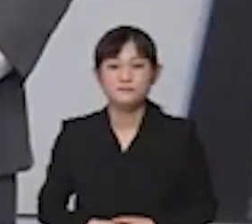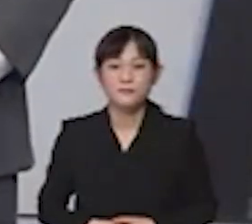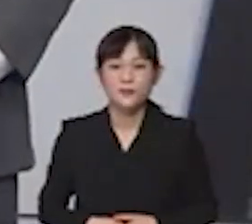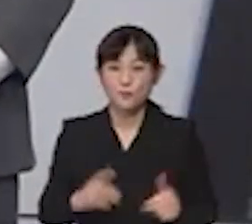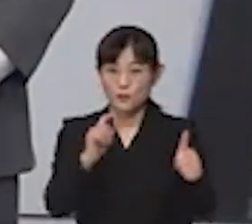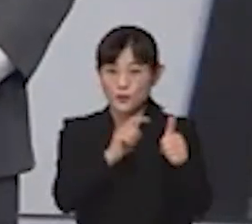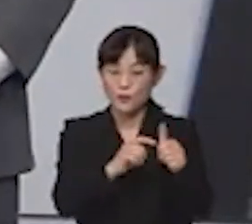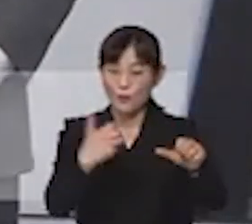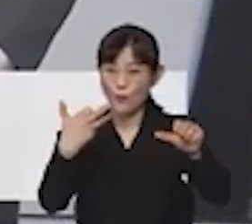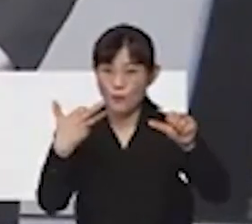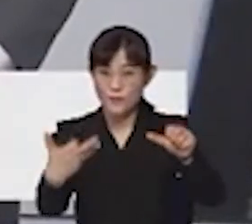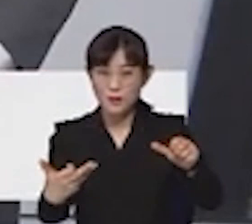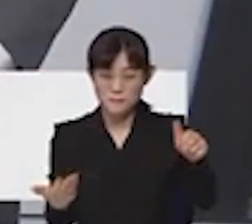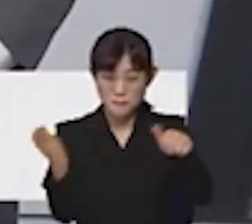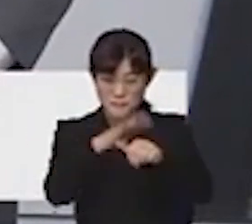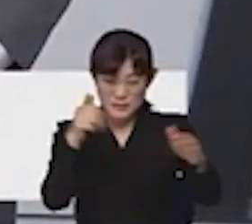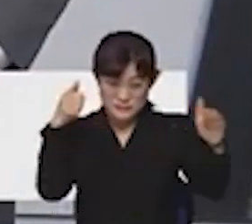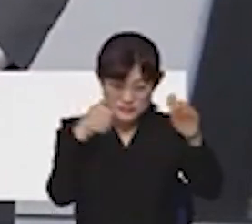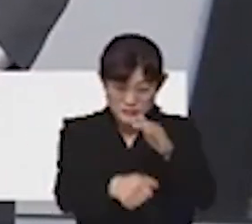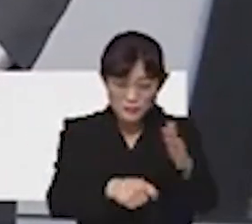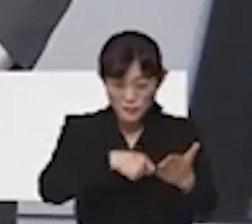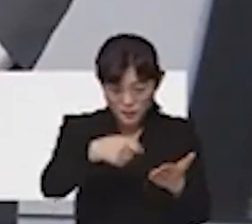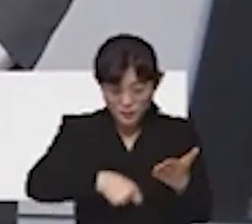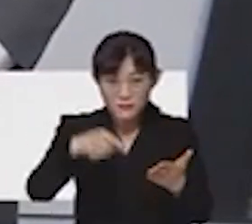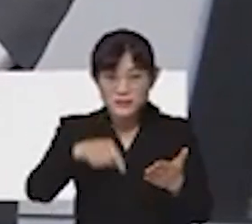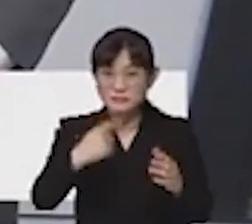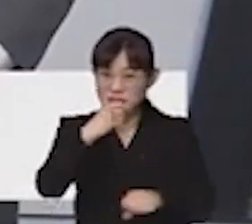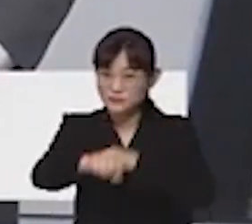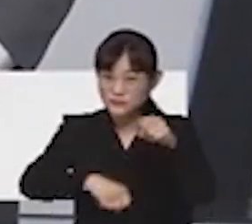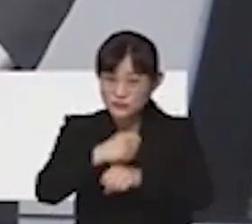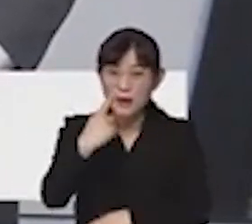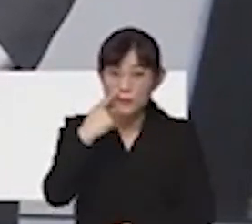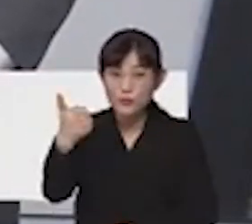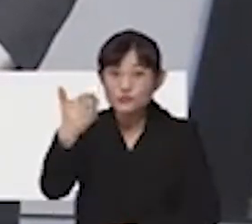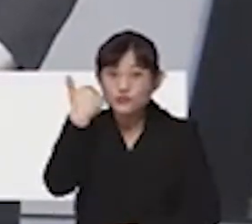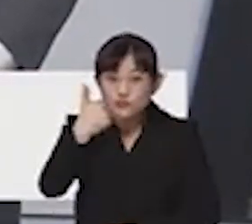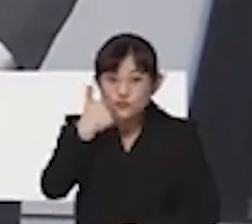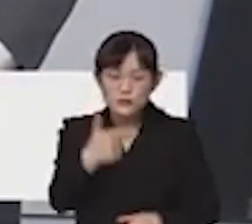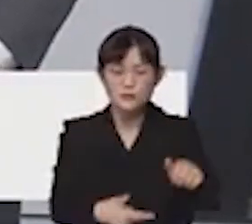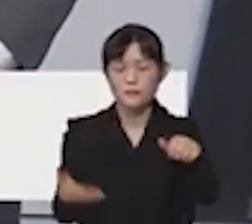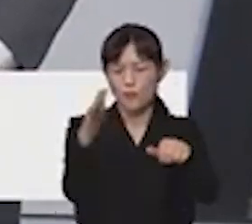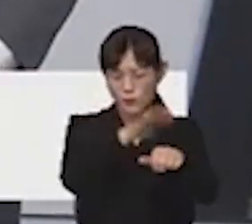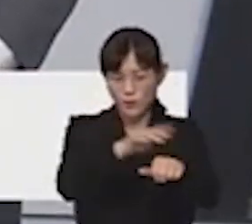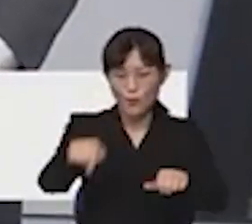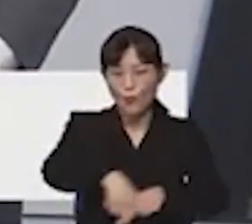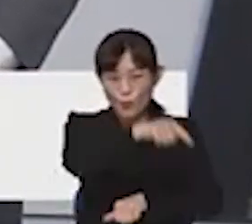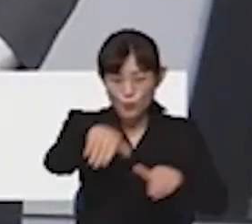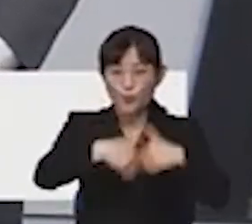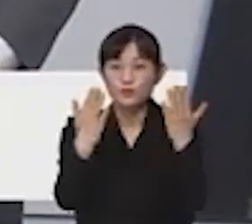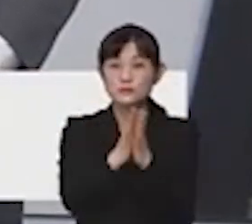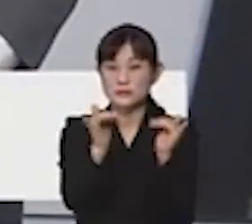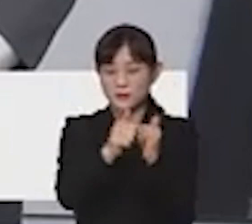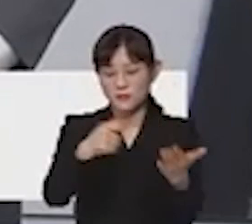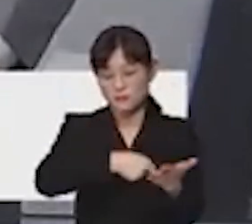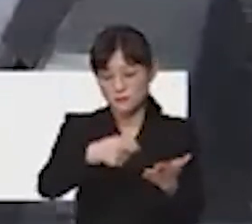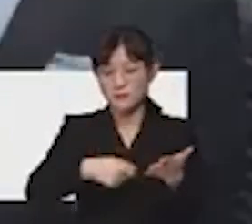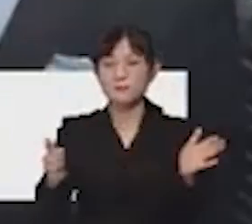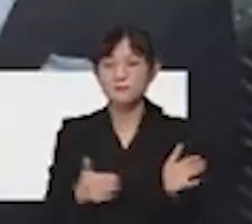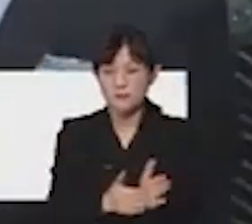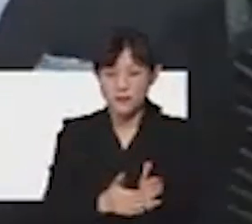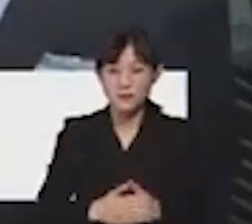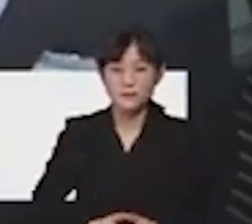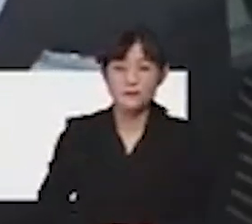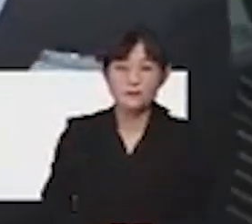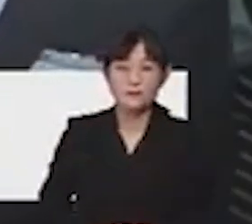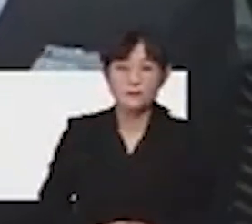전우원 씨가 5.18 민주묘지 방명록에 민주주의의 진정한 아버지는 여기에 묻혀 계신 모든 분들이라고 적었습니다.